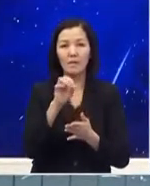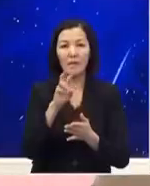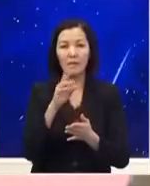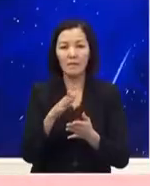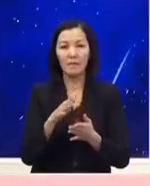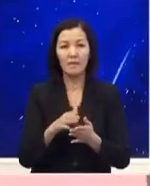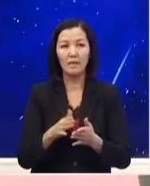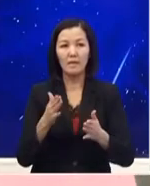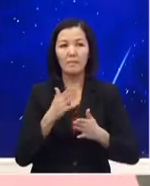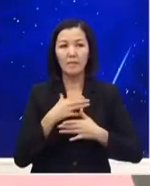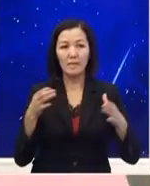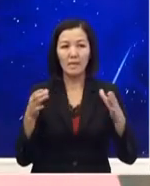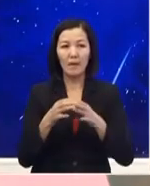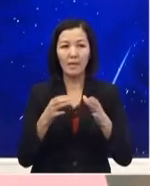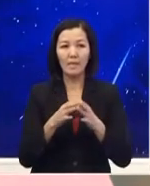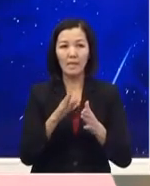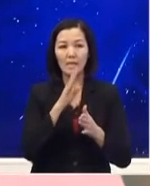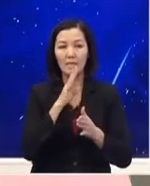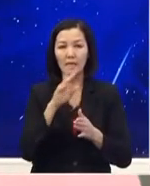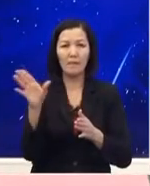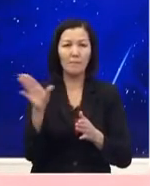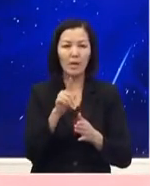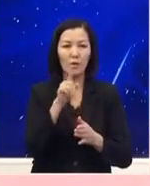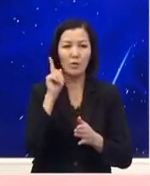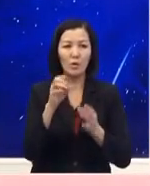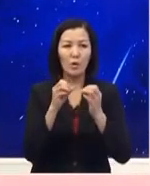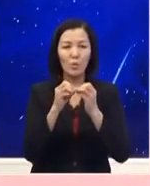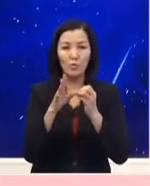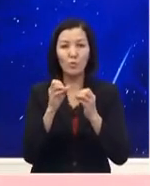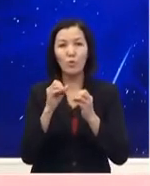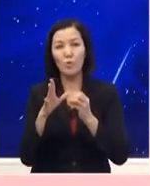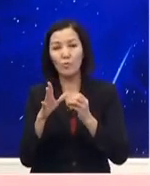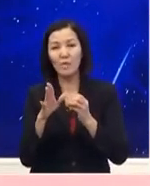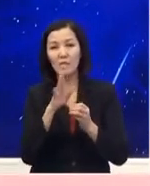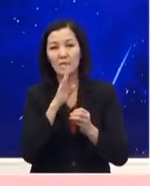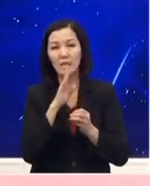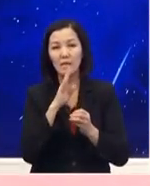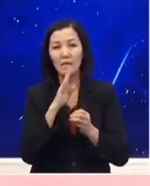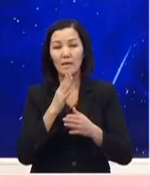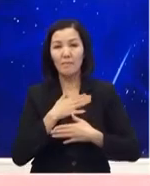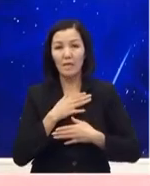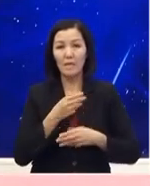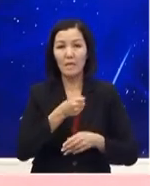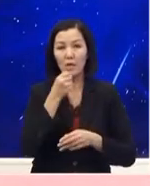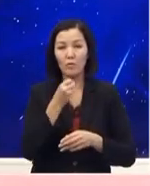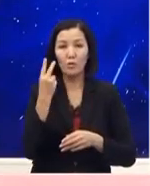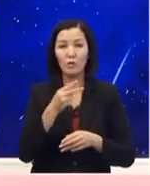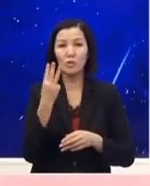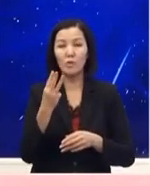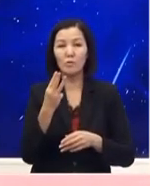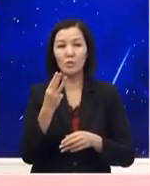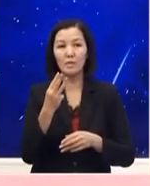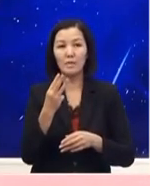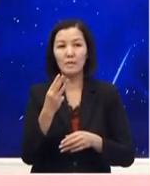Сапарғалиева. Біздің командада қыздардың бәрі жас, 14-15 жастағы бәрі. Ішінде ең үлкені мен 23 жастамын, ең жаңағы